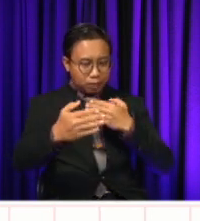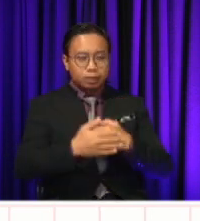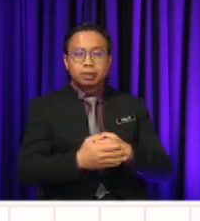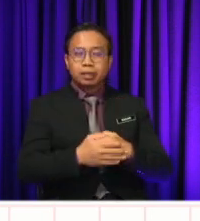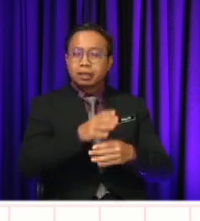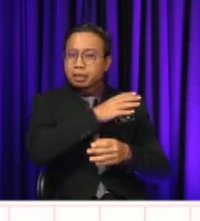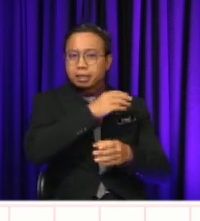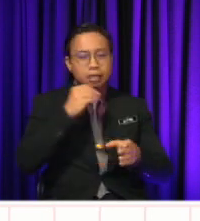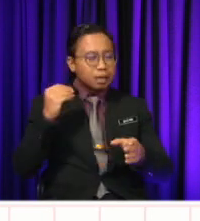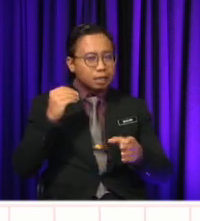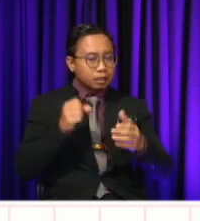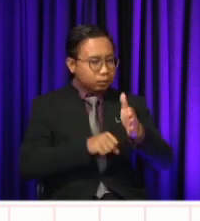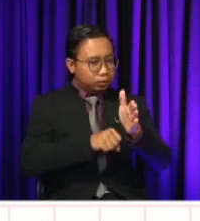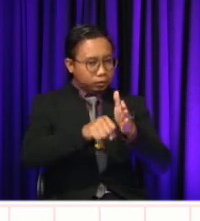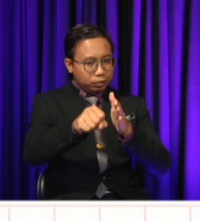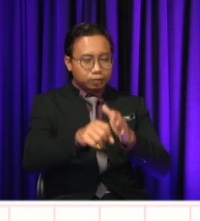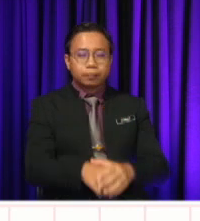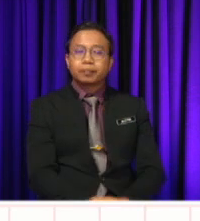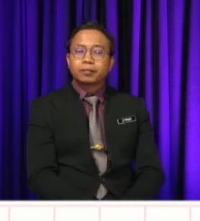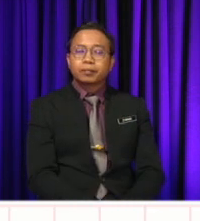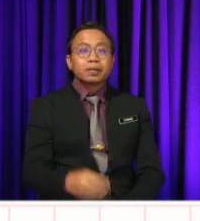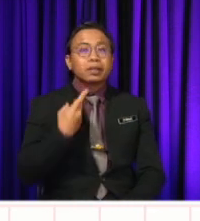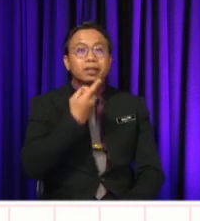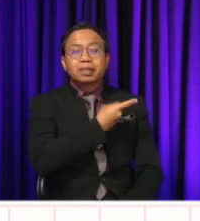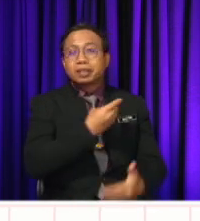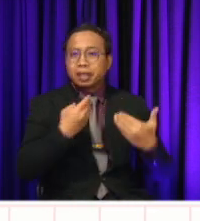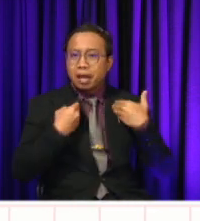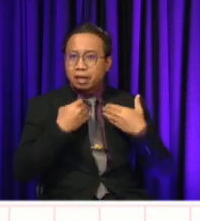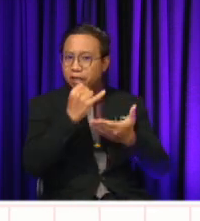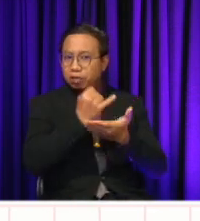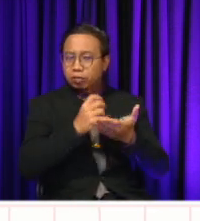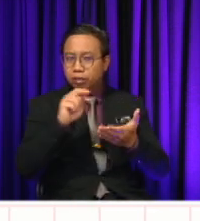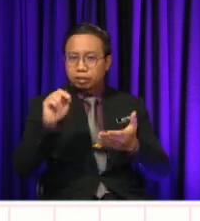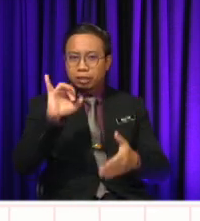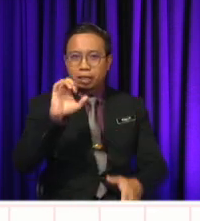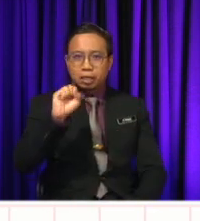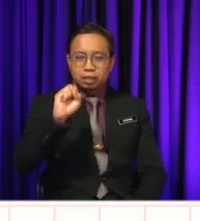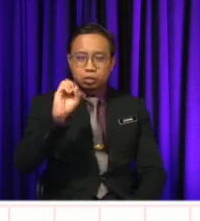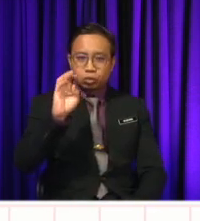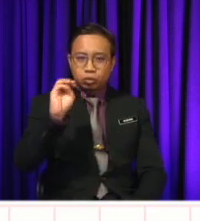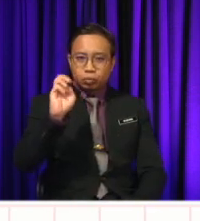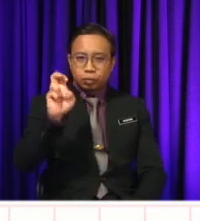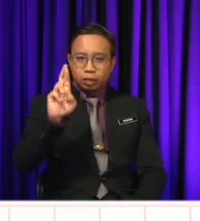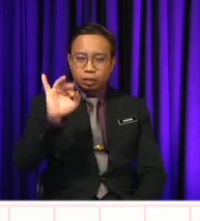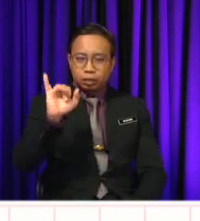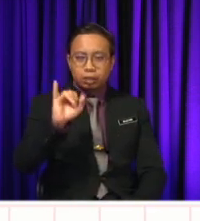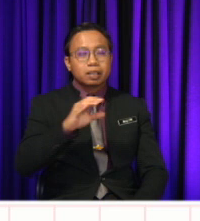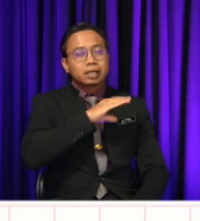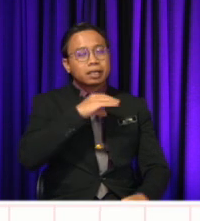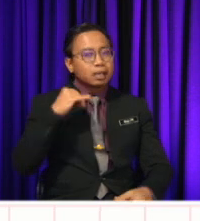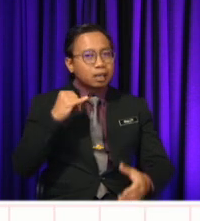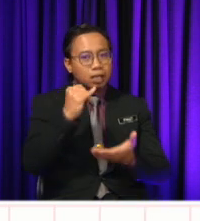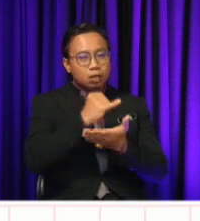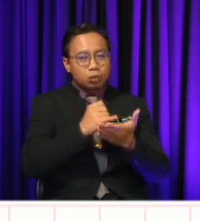pandangan Sisi dan juga kita ada lukisan isometri dan juga lukisan butiran yaitu